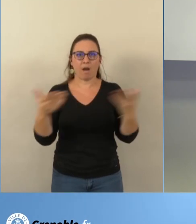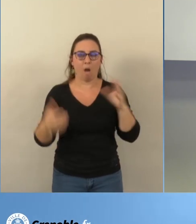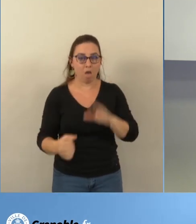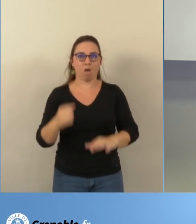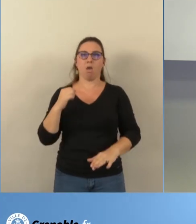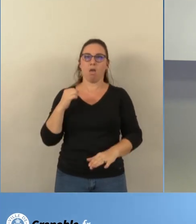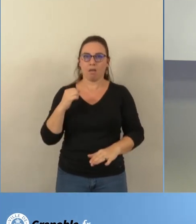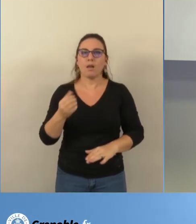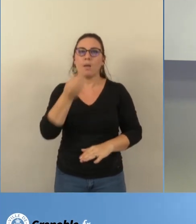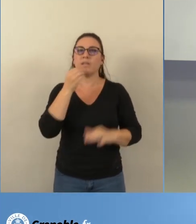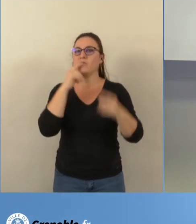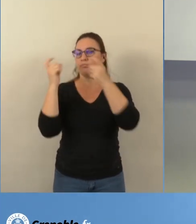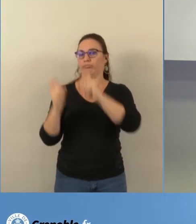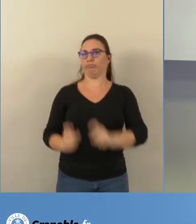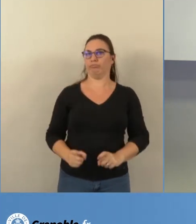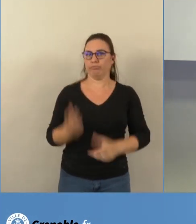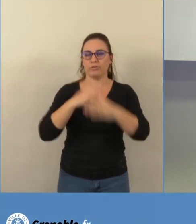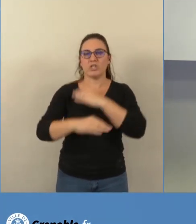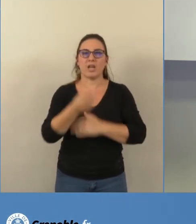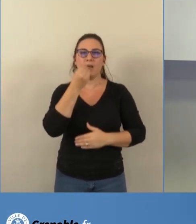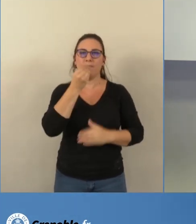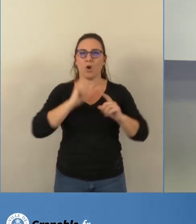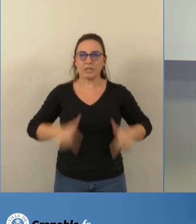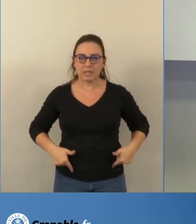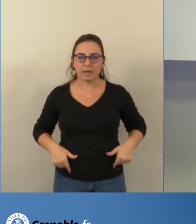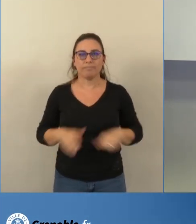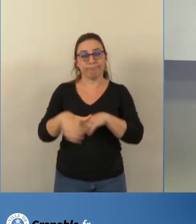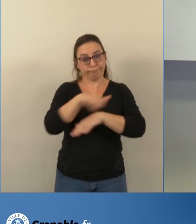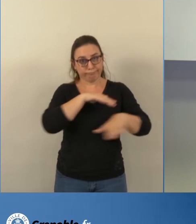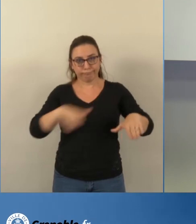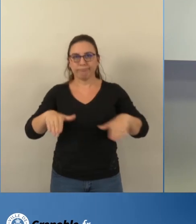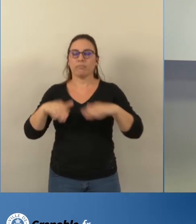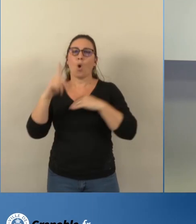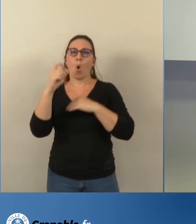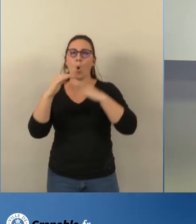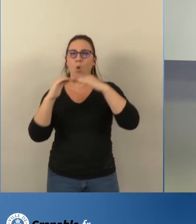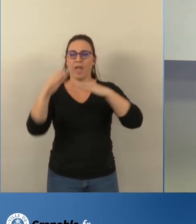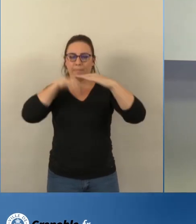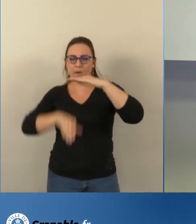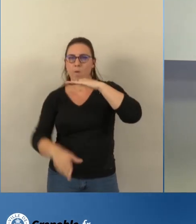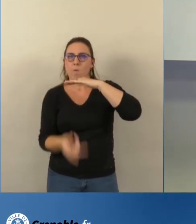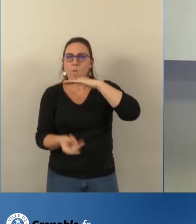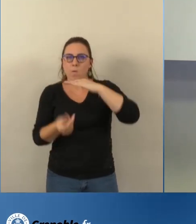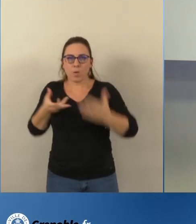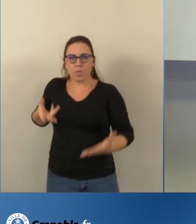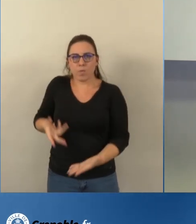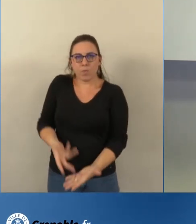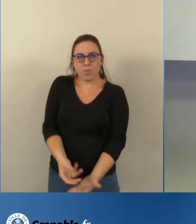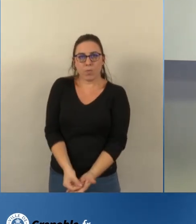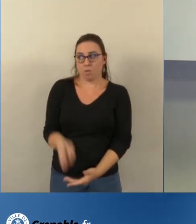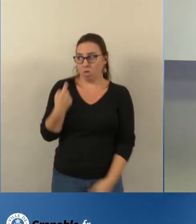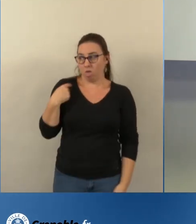des repas végétariens dans les cantines pendant ce temps les nappes phréatiques se vident tout près de chez nous sans pause